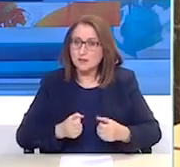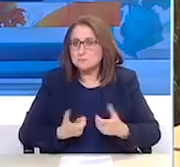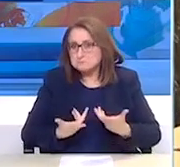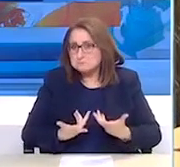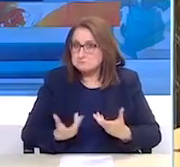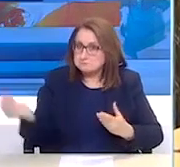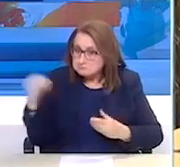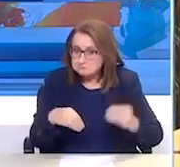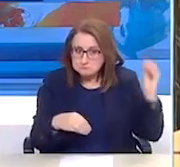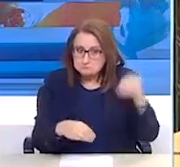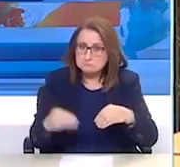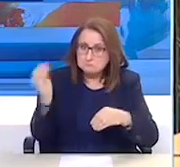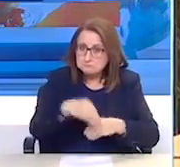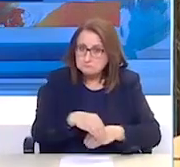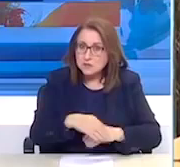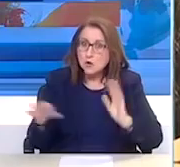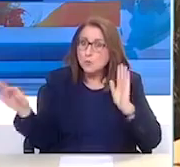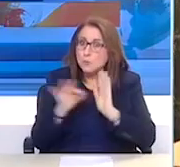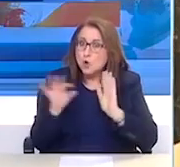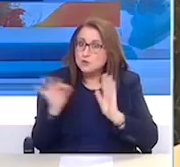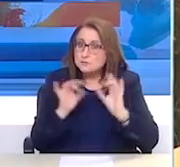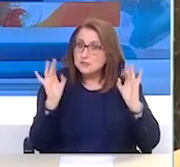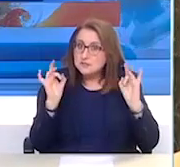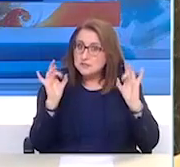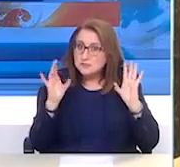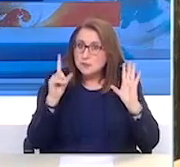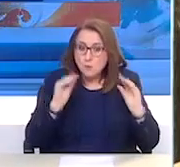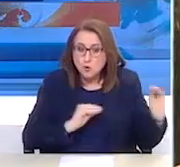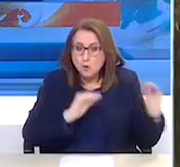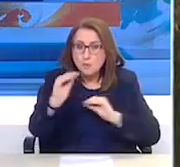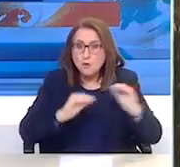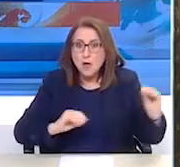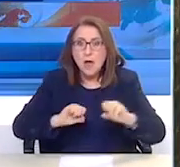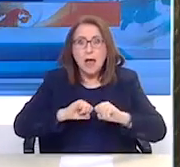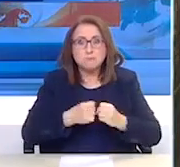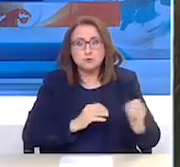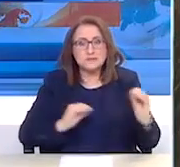προσλήψη προσωπικού, αλλά μόνο με μετακινήσεις του λιγοστού προσωπικού της?